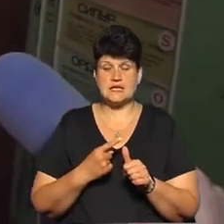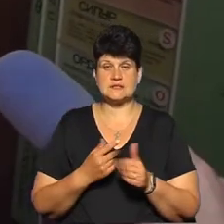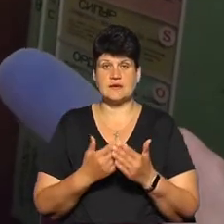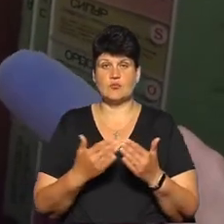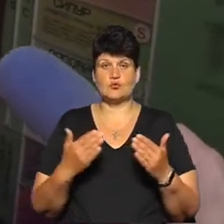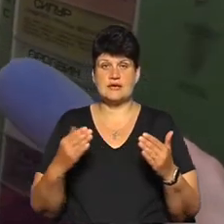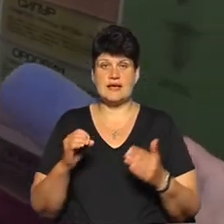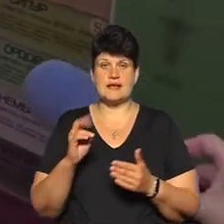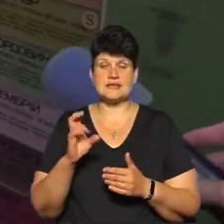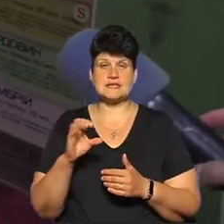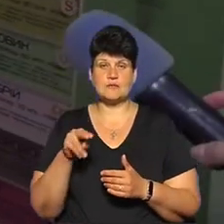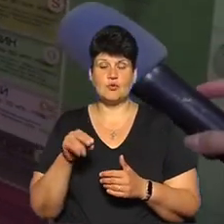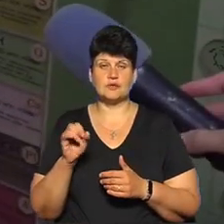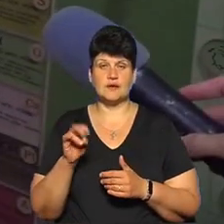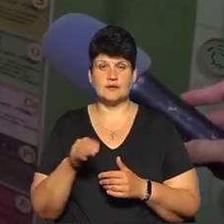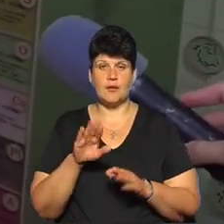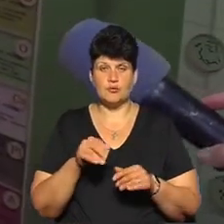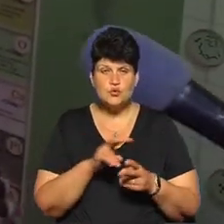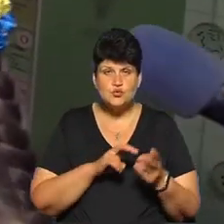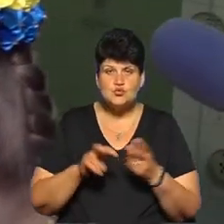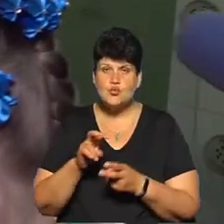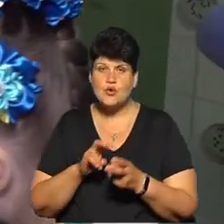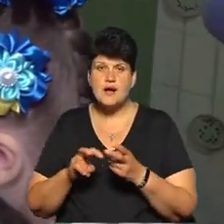експонату, і вони потім його будуть шукати в